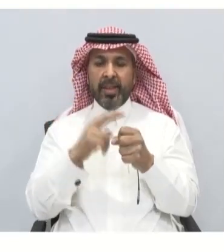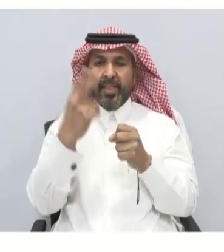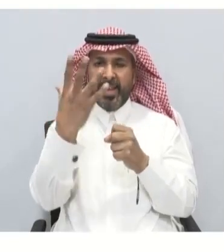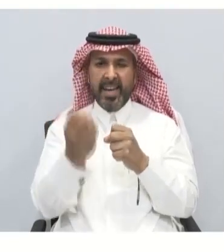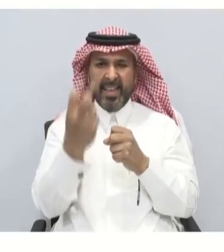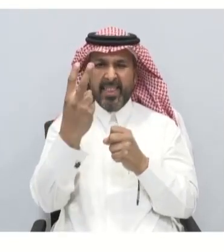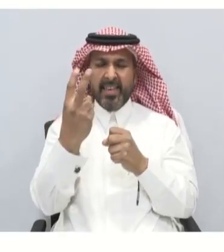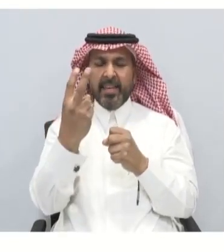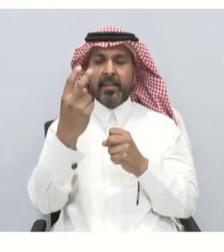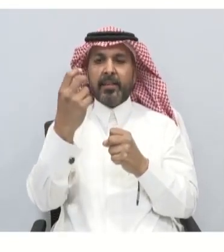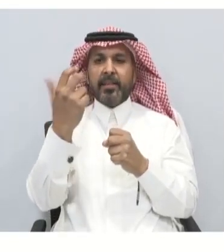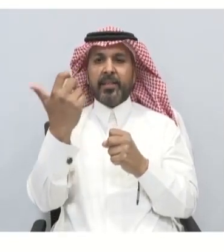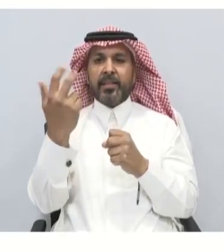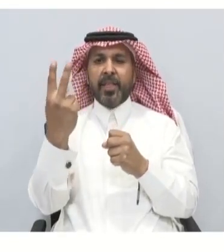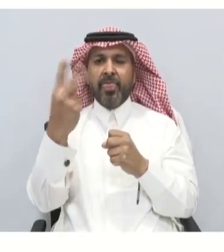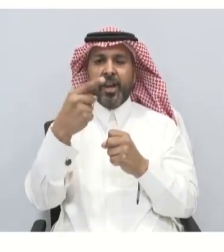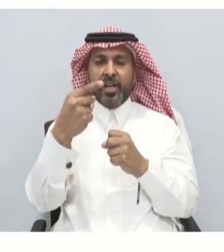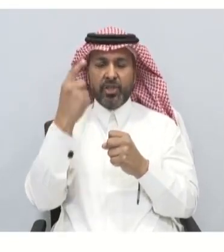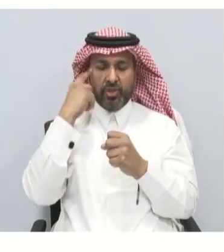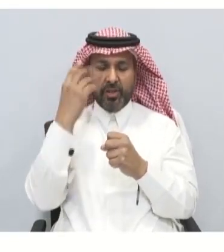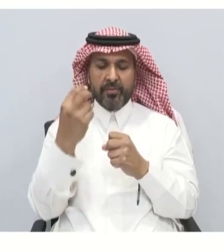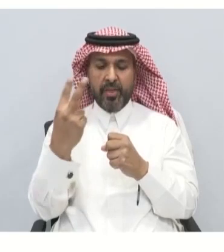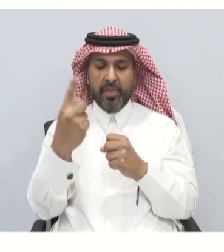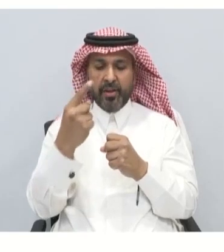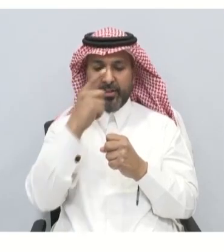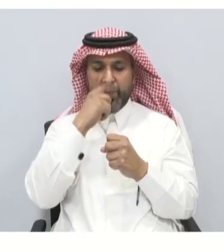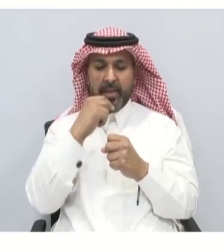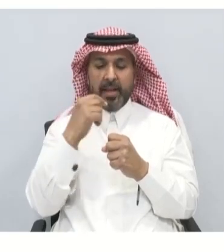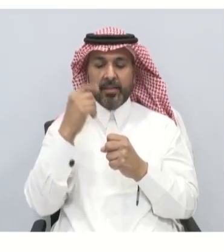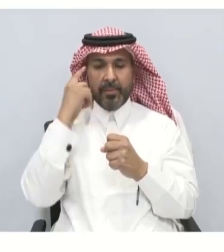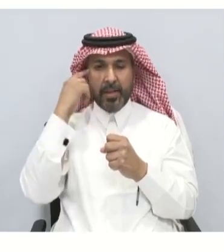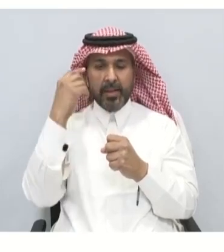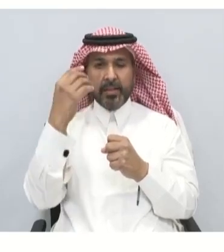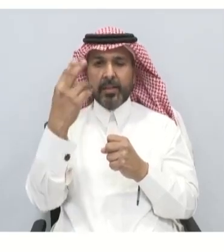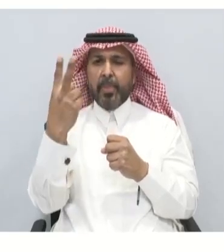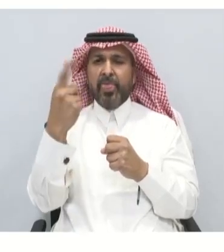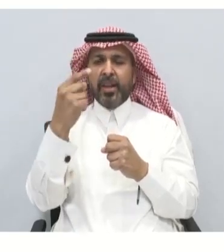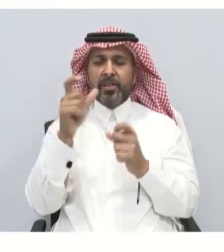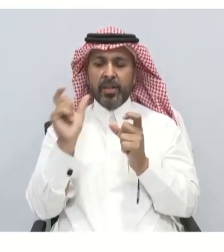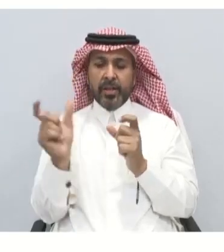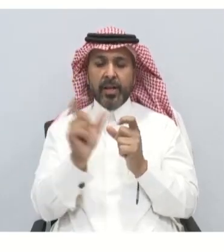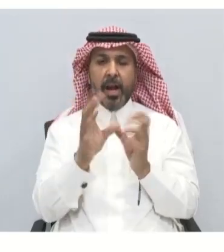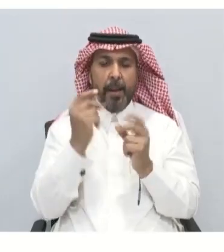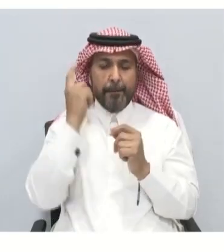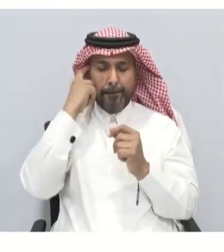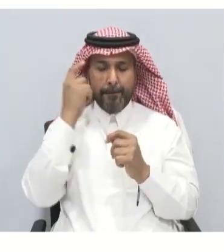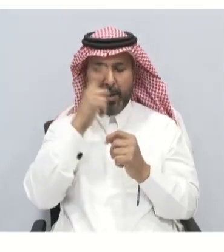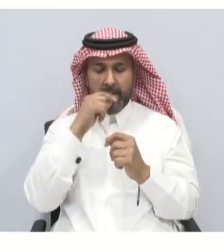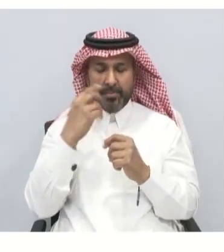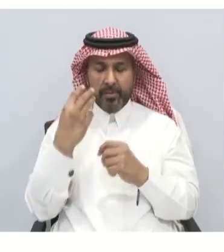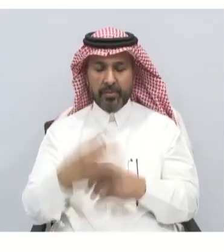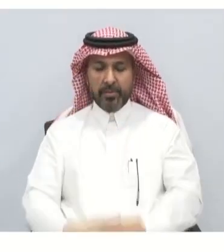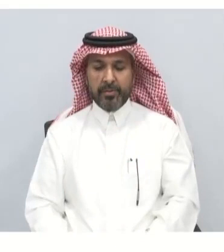قدم طيب الان اللوحات اخذت سته اقدام بقي 12 قدما من عرض